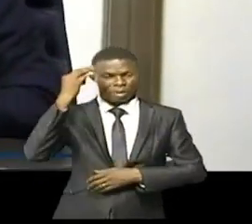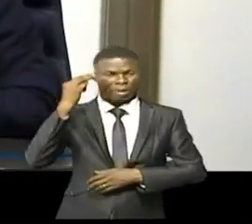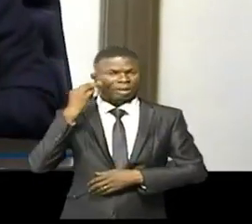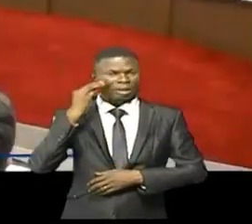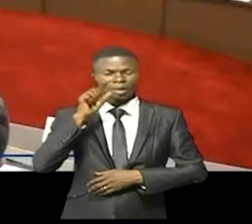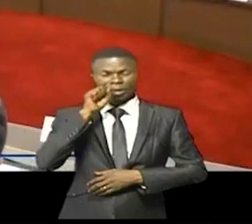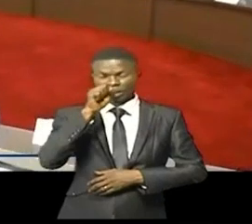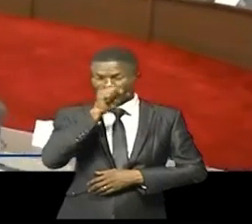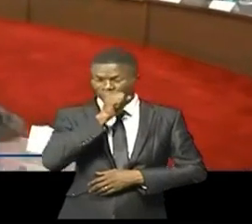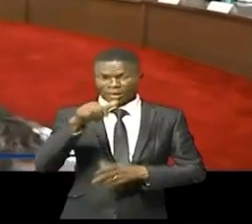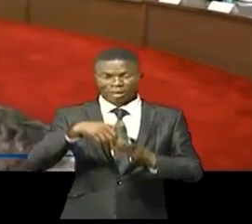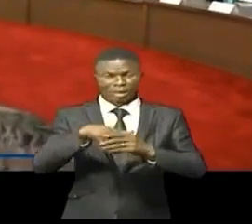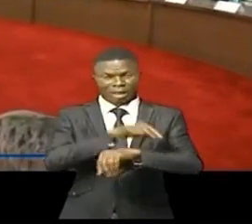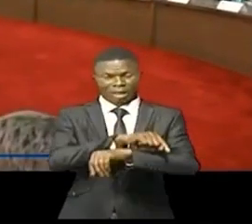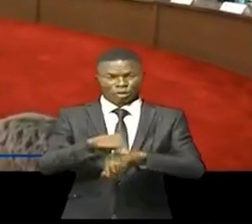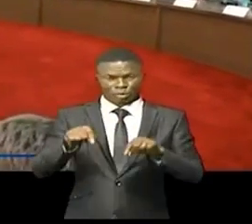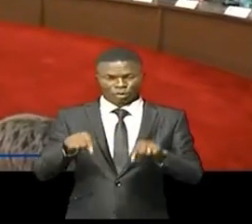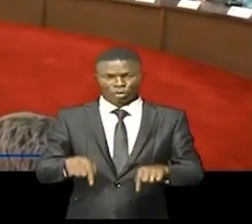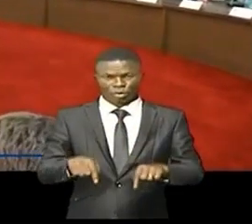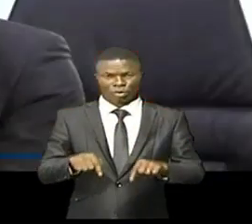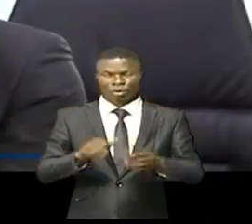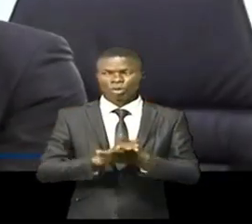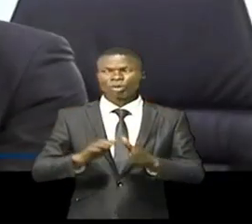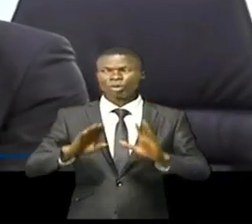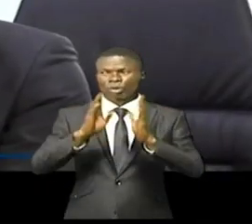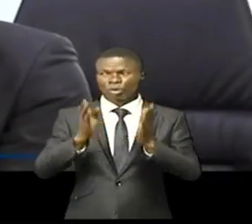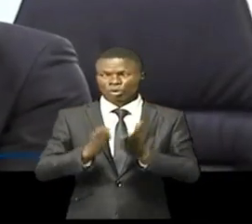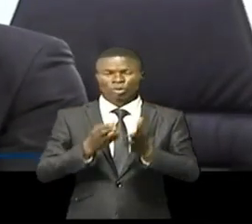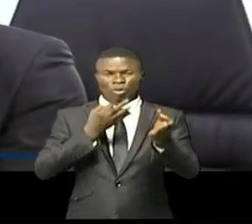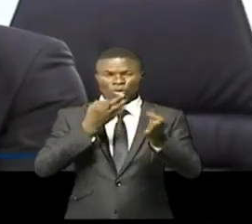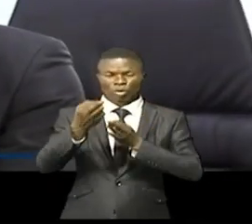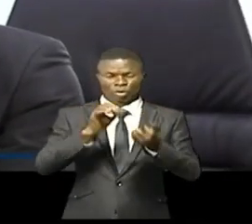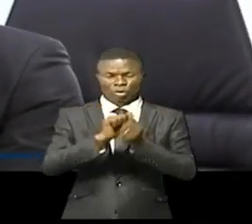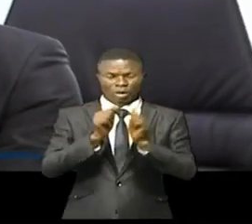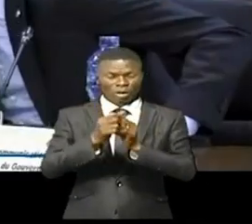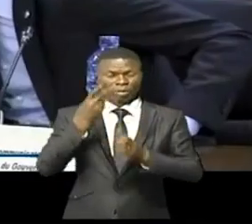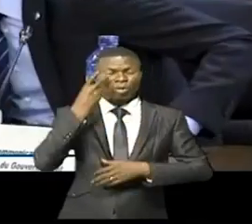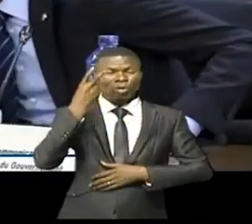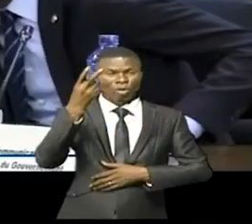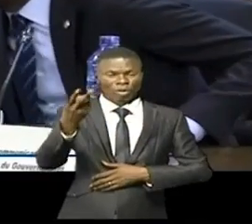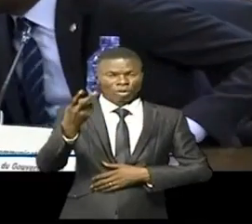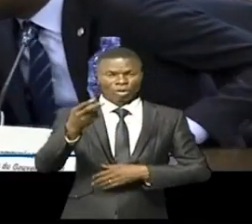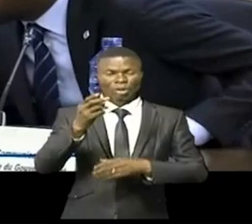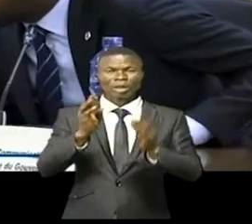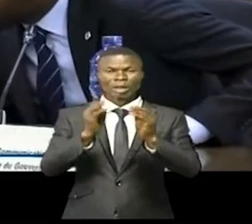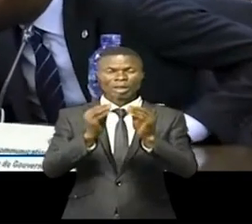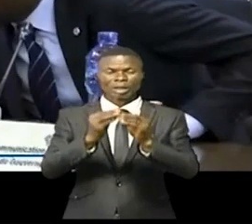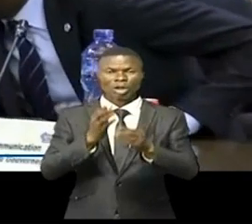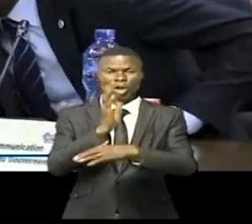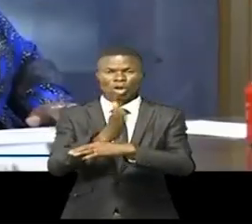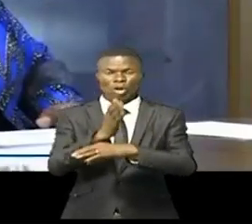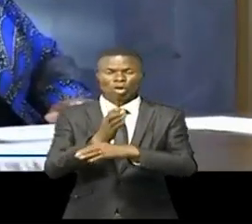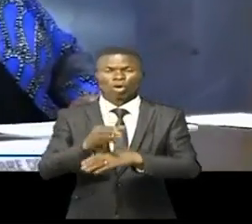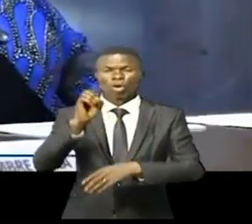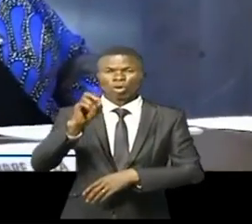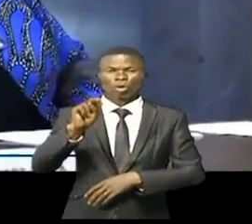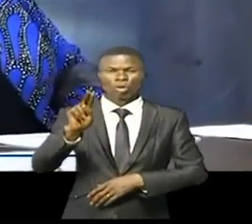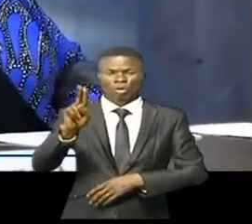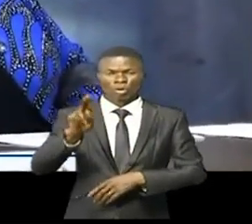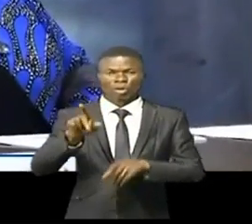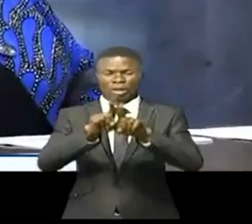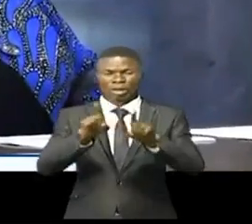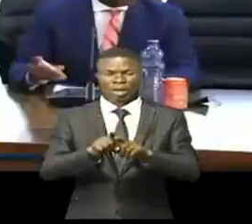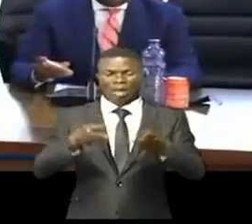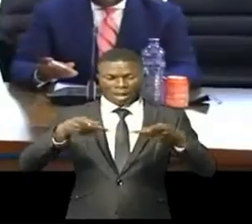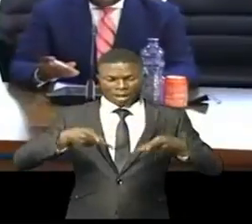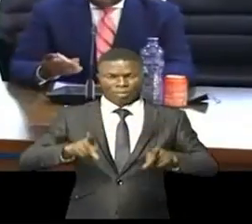Jean-Michel Samalukonde Kyenge a tourné autour de la résolution 2612 du Conseil de sécurité de l'ONU et de la feuille de